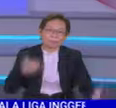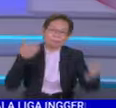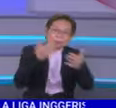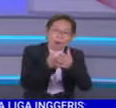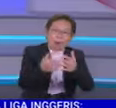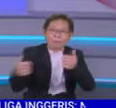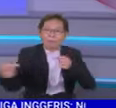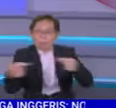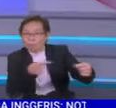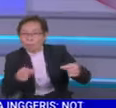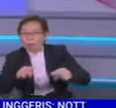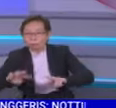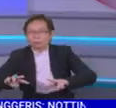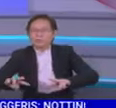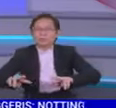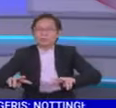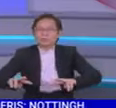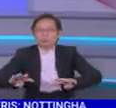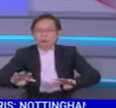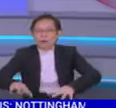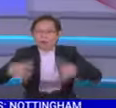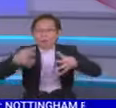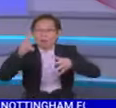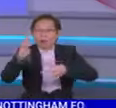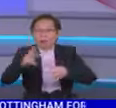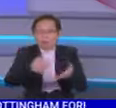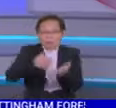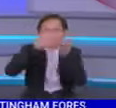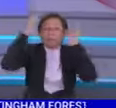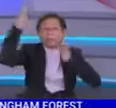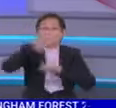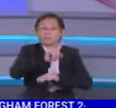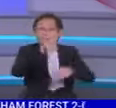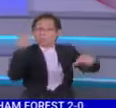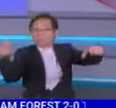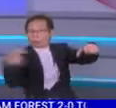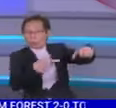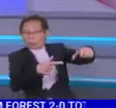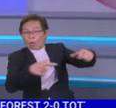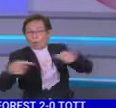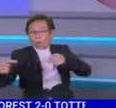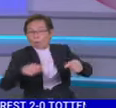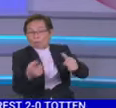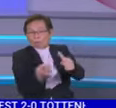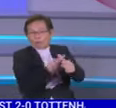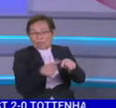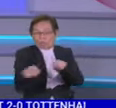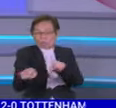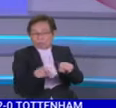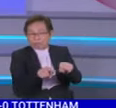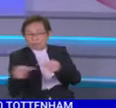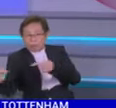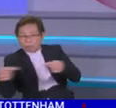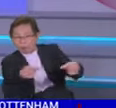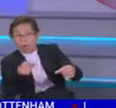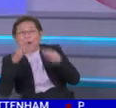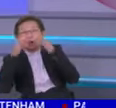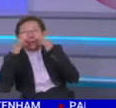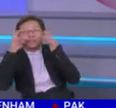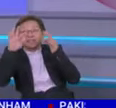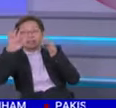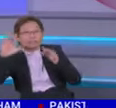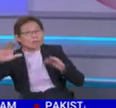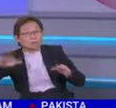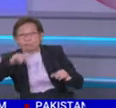Menjelang aksi suku akhir kedua Piala Malaysia, bekalan satu gol yang dibawa pada aksi pertama menentang Kuching City FC minggu lalu